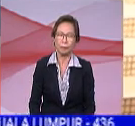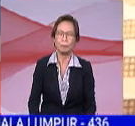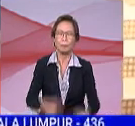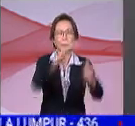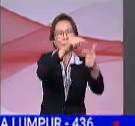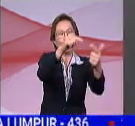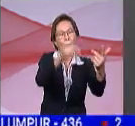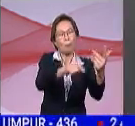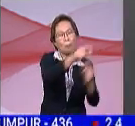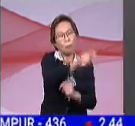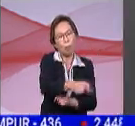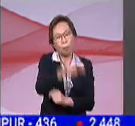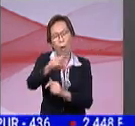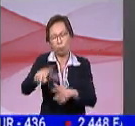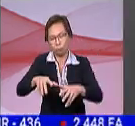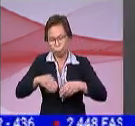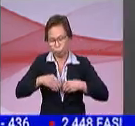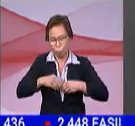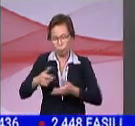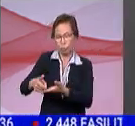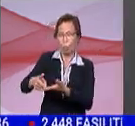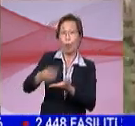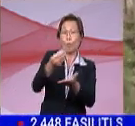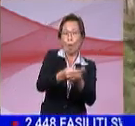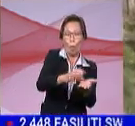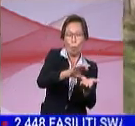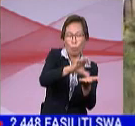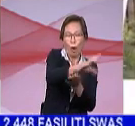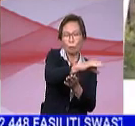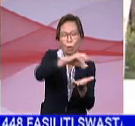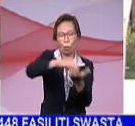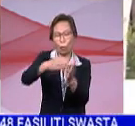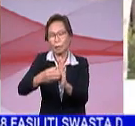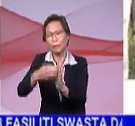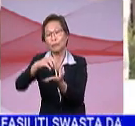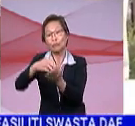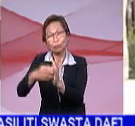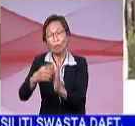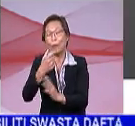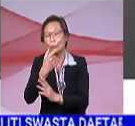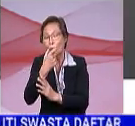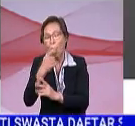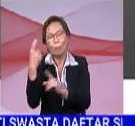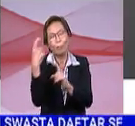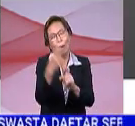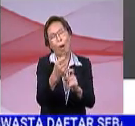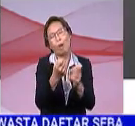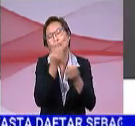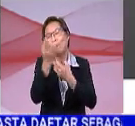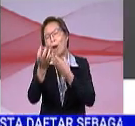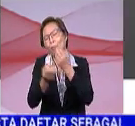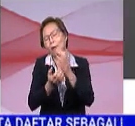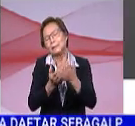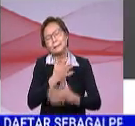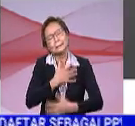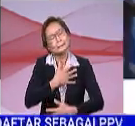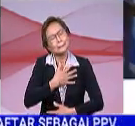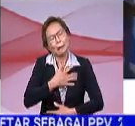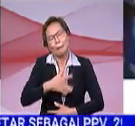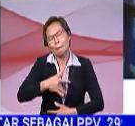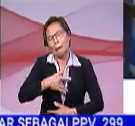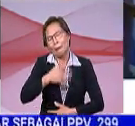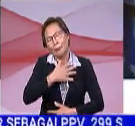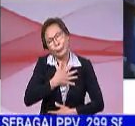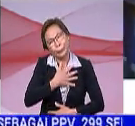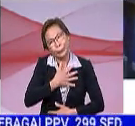Beberapa orang yang menerima sumbangan berupa wang tunai dan kuih muih dan biskut itu turut meluahkan perasaan terharu mereka